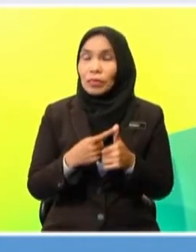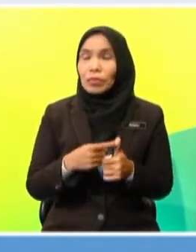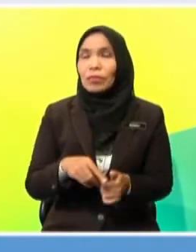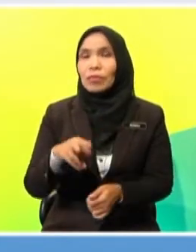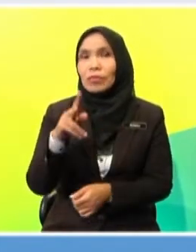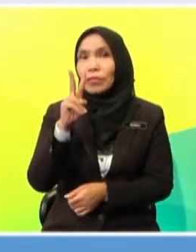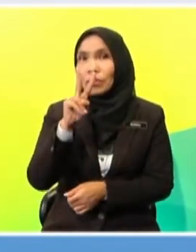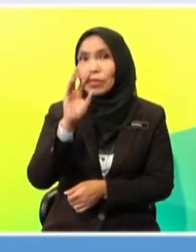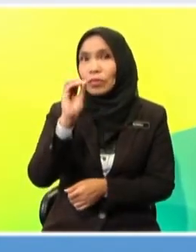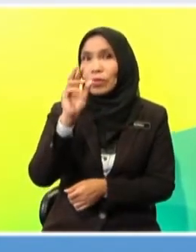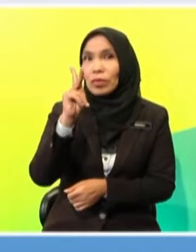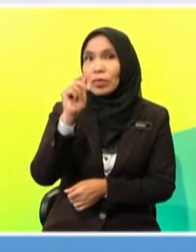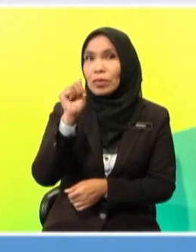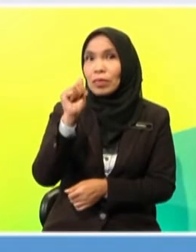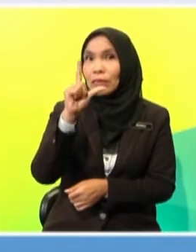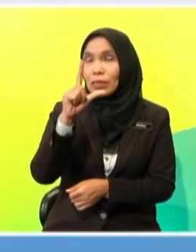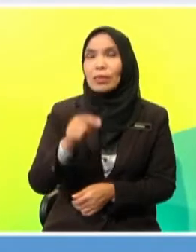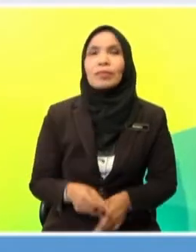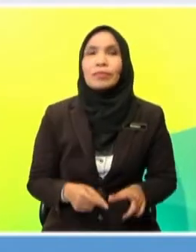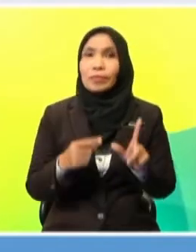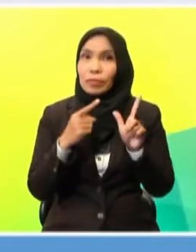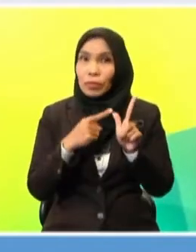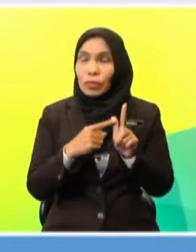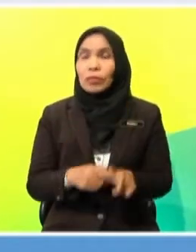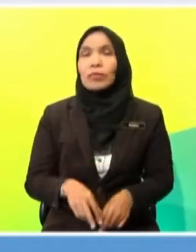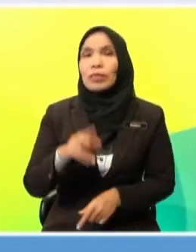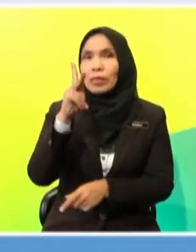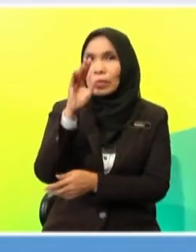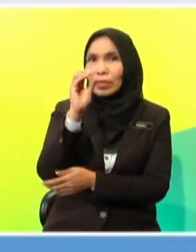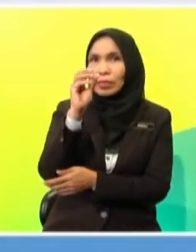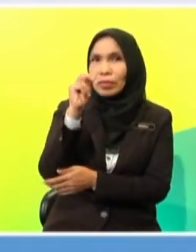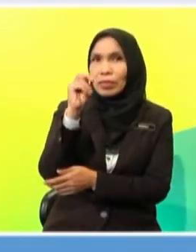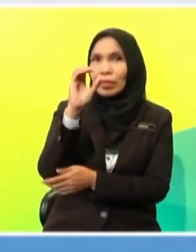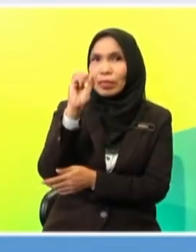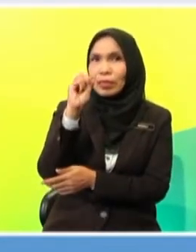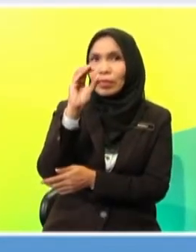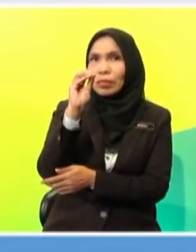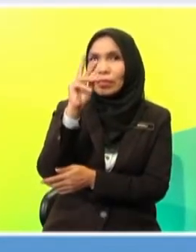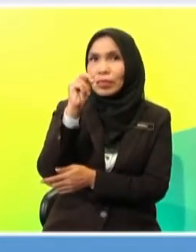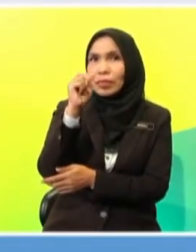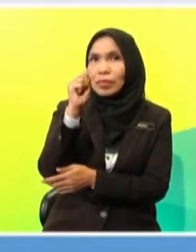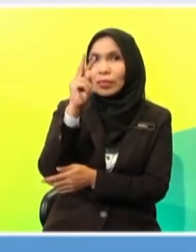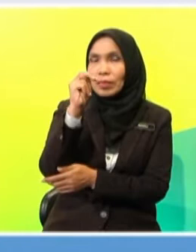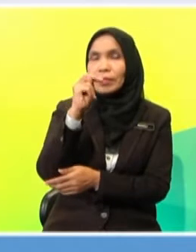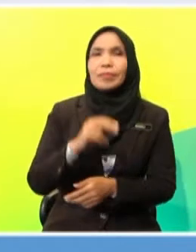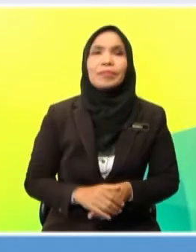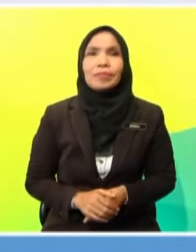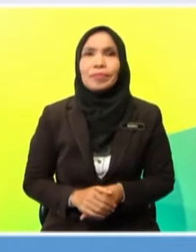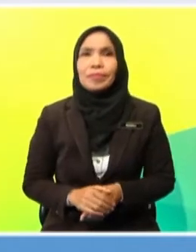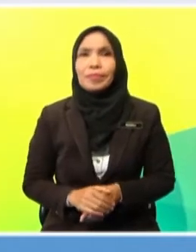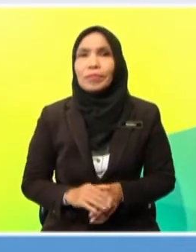dan yang kedua konsonan vokal konsonan contoh suku kata dia ada saya ambil perkataan